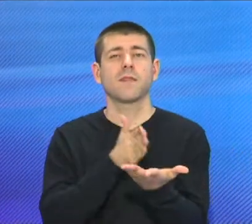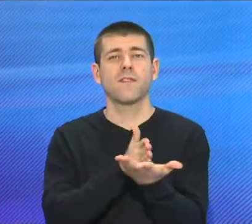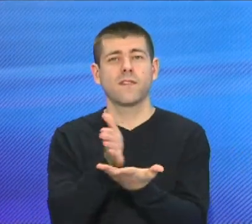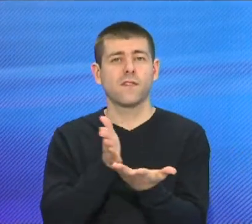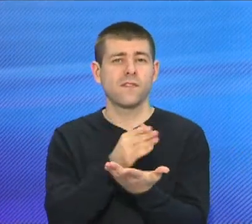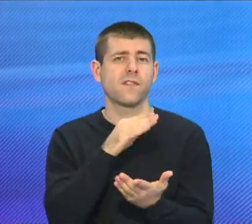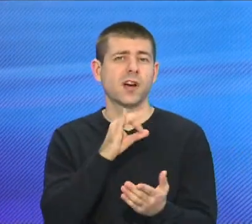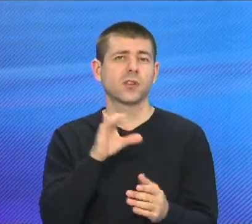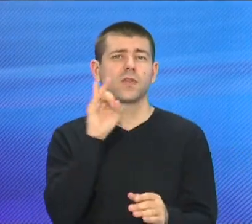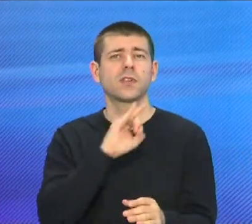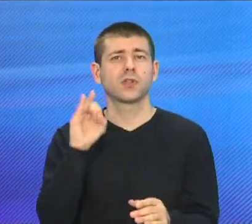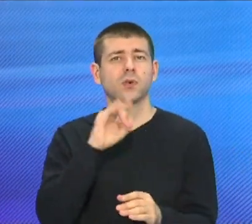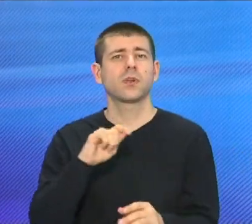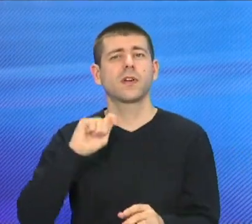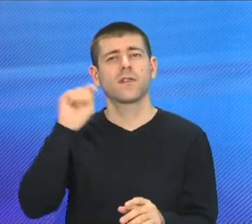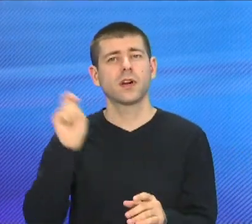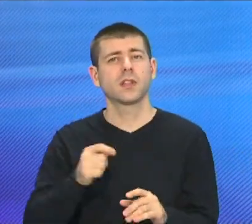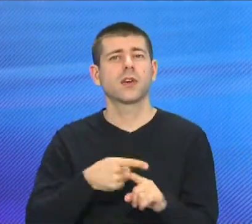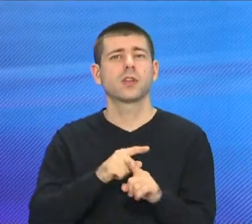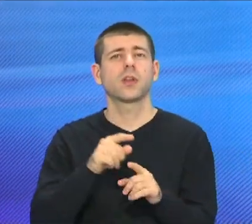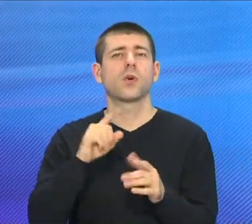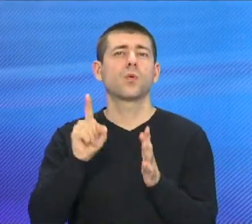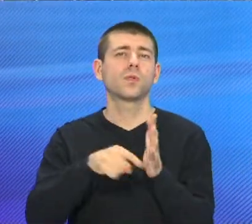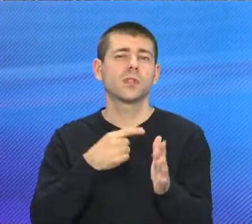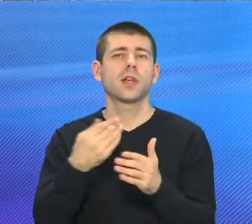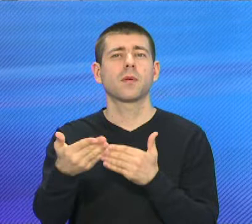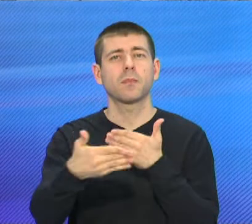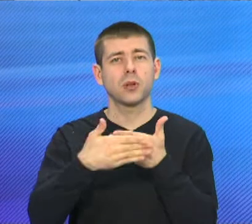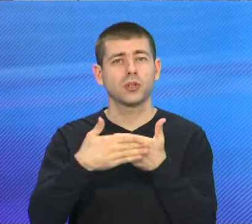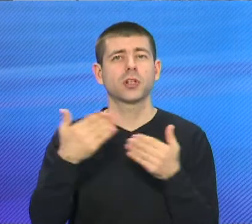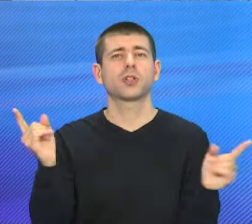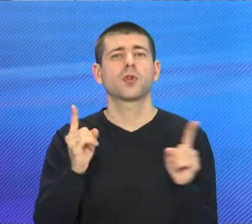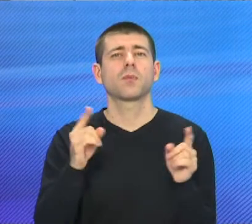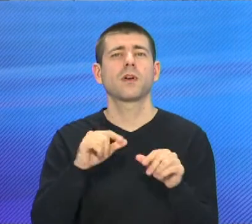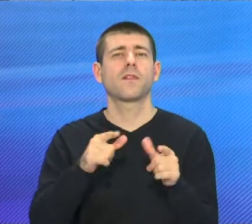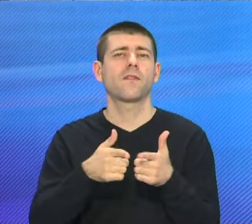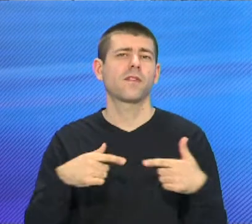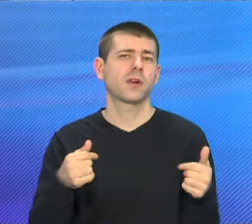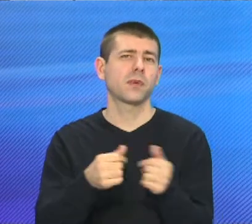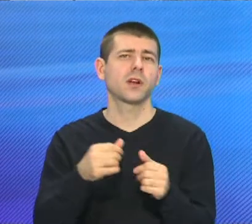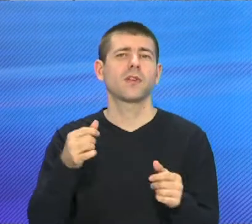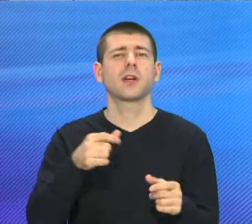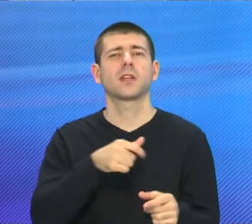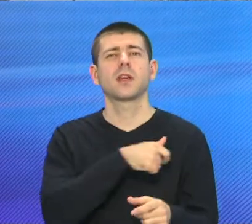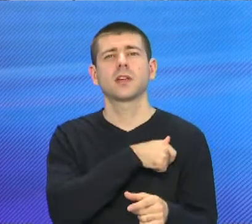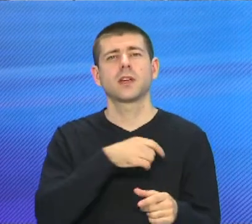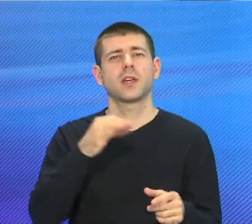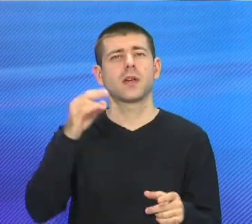агульной военной истории. Для их это махчимость познакомиться ближе с минулым для формирования соправдных громадян своих